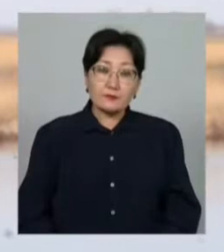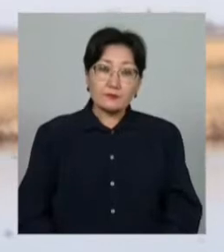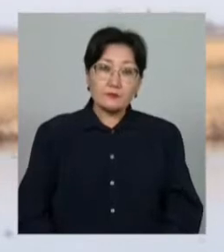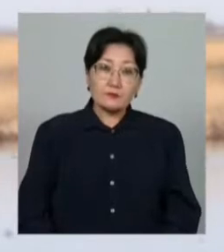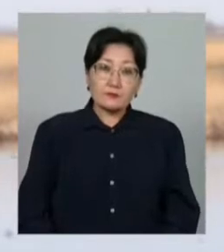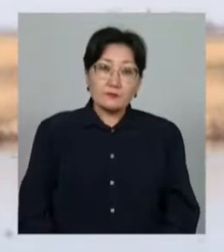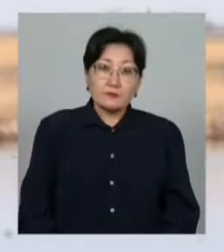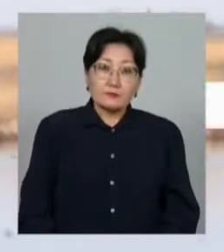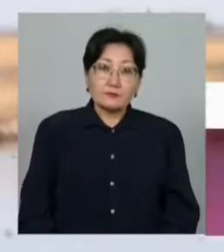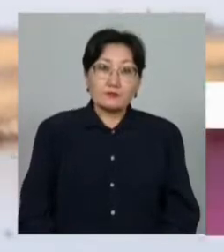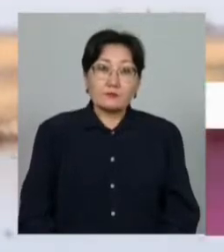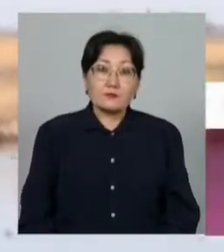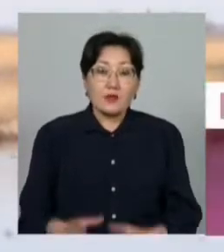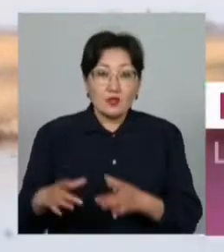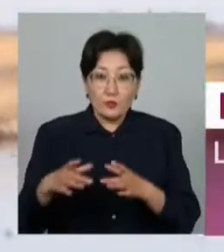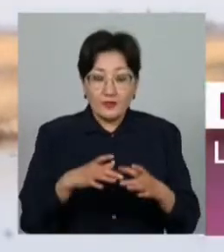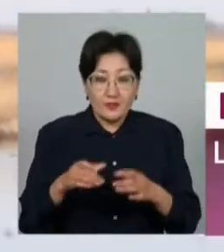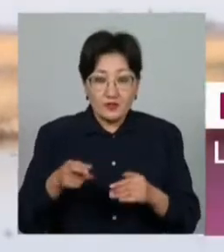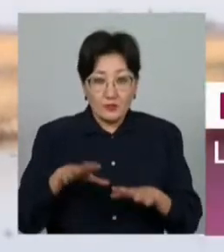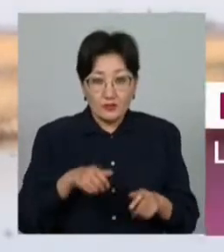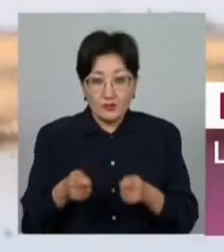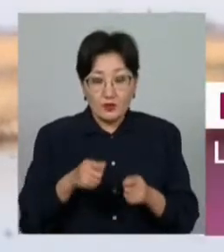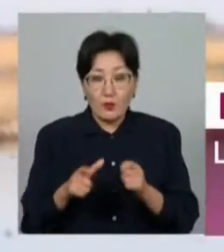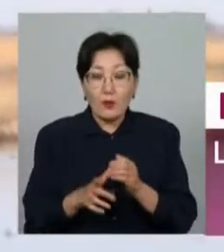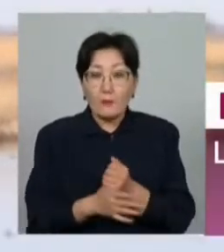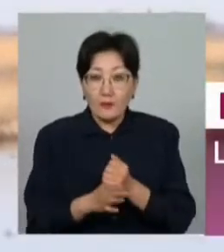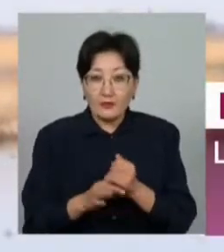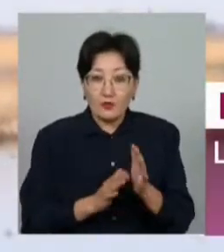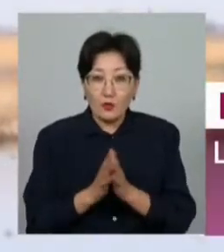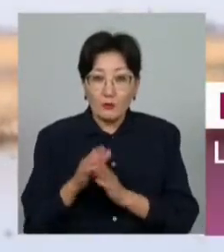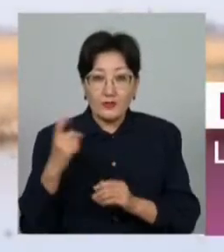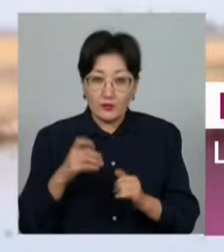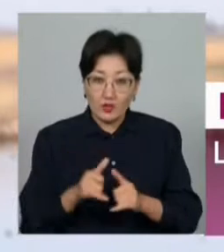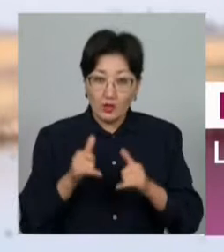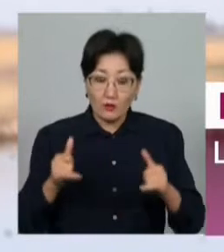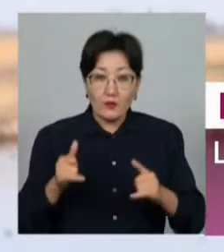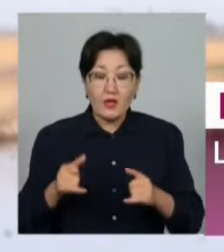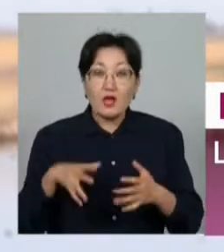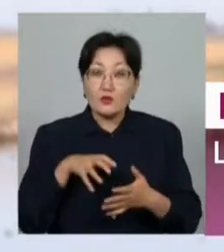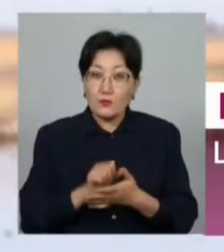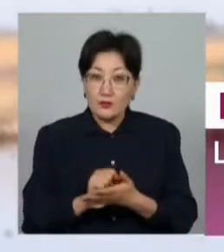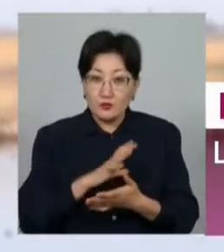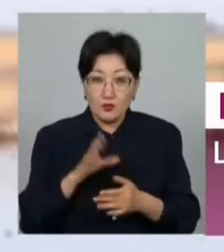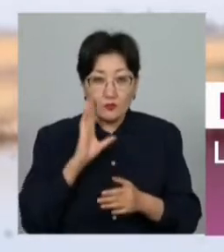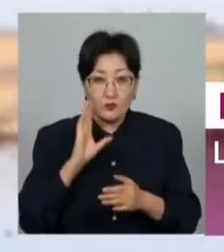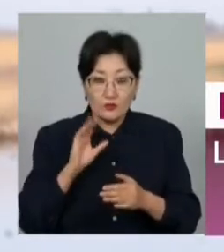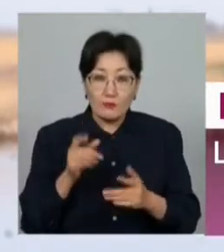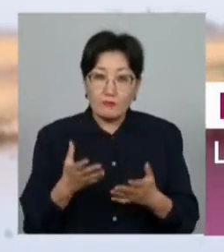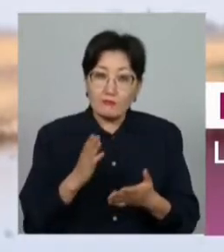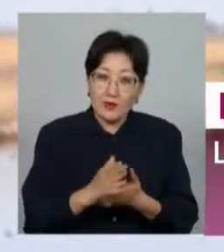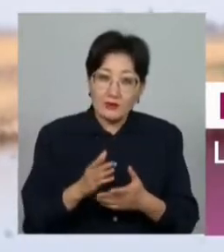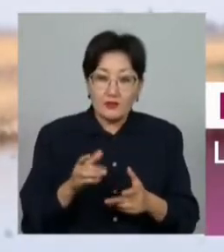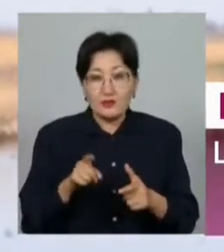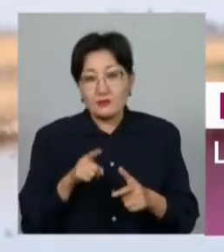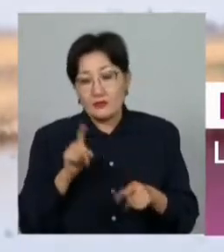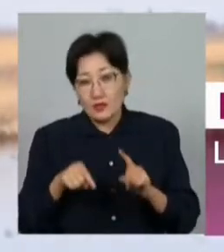глубины осталось у меня. Көлшіктерді жергілікті биліктен балық өсіреміз, шаруашылықты дамытамыз деп жалғалған едік. Бірақ су бірде бар, бірде жоқ.